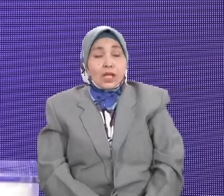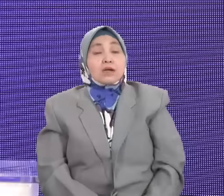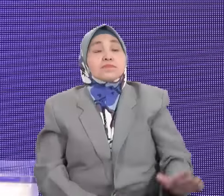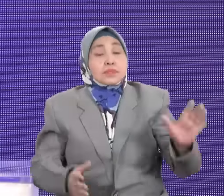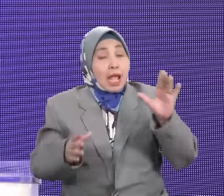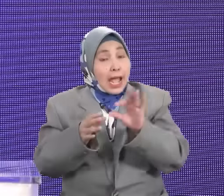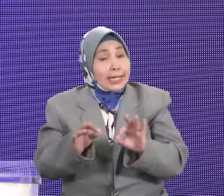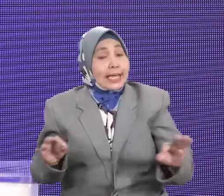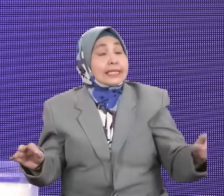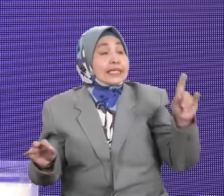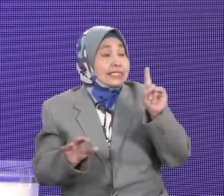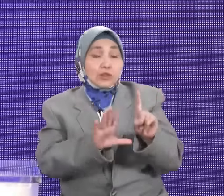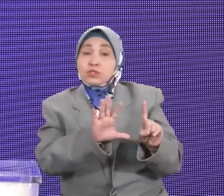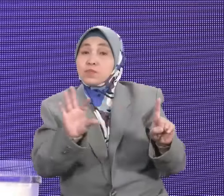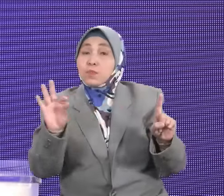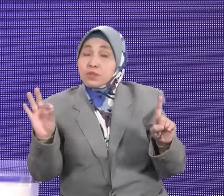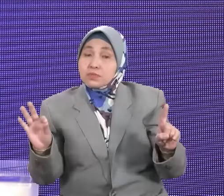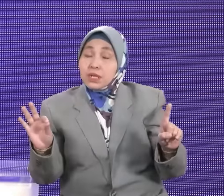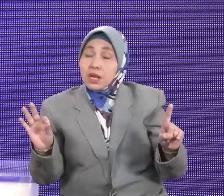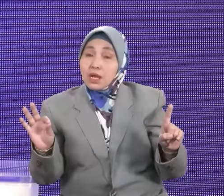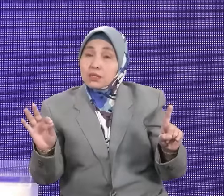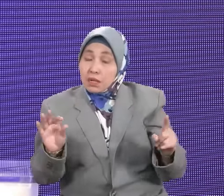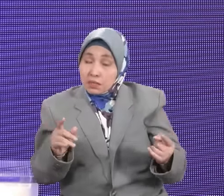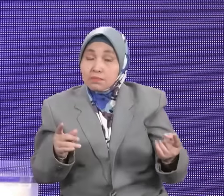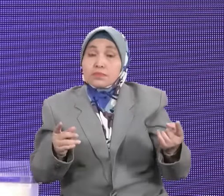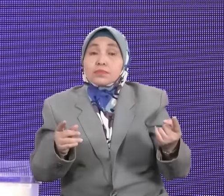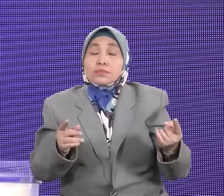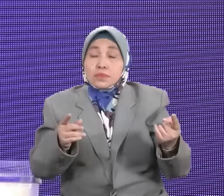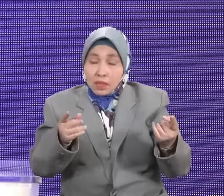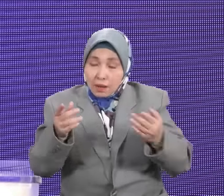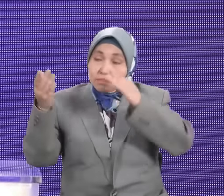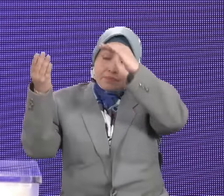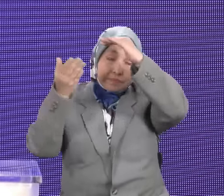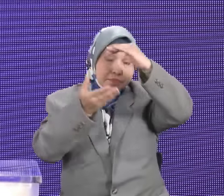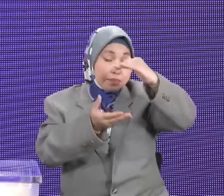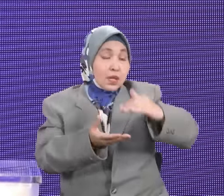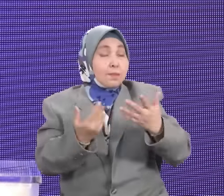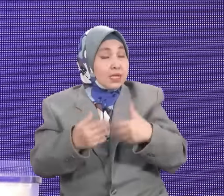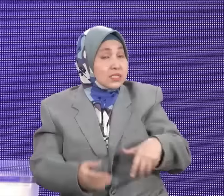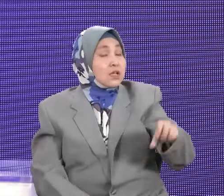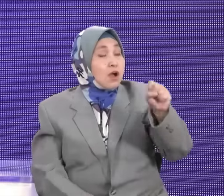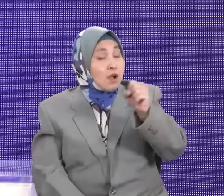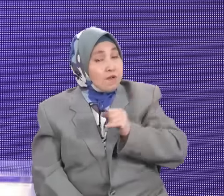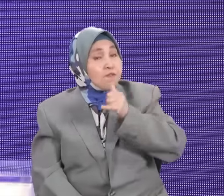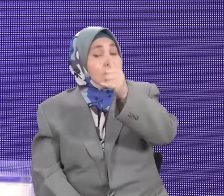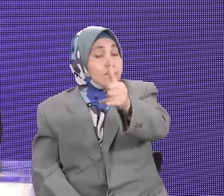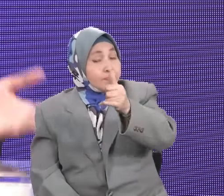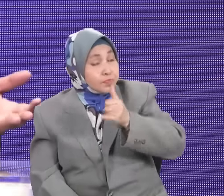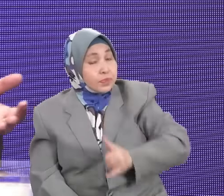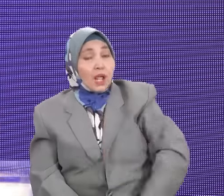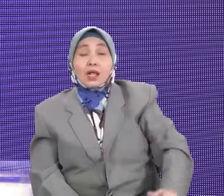ayat yang ke 159 ini hadir selepas peristiwa mungkin ayat 159 ini tidak ee